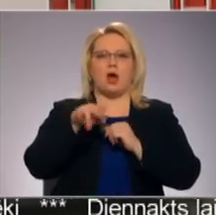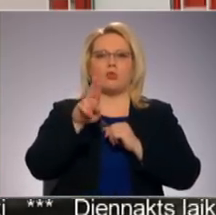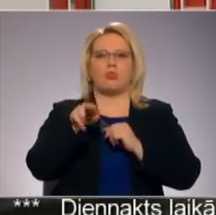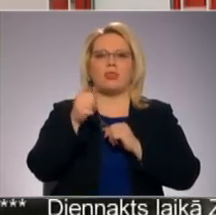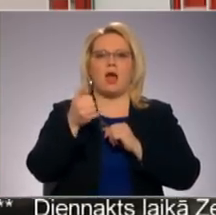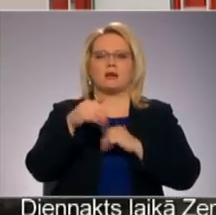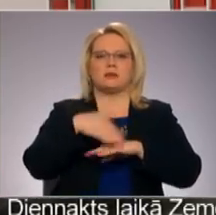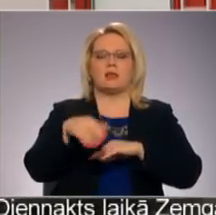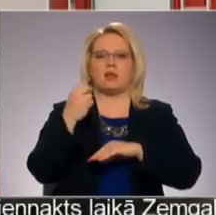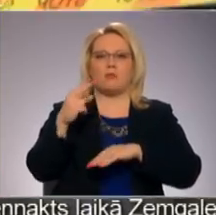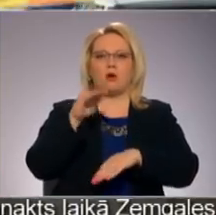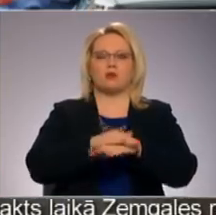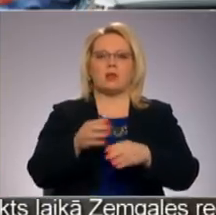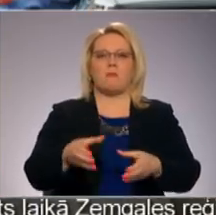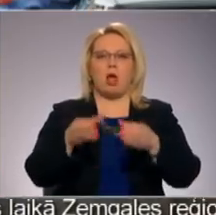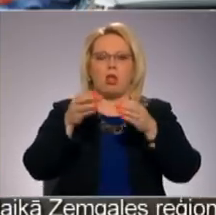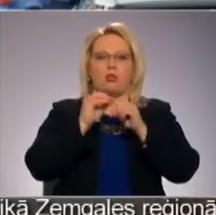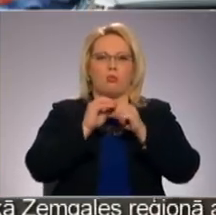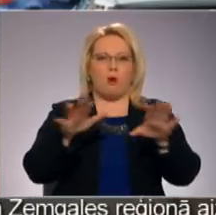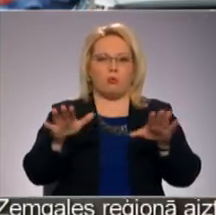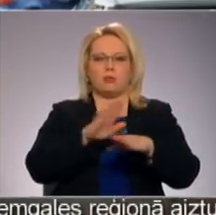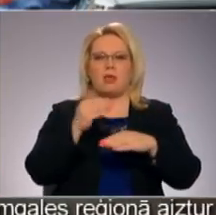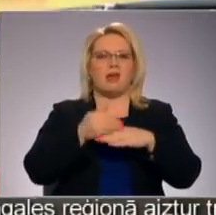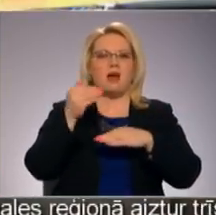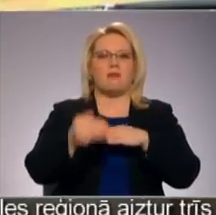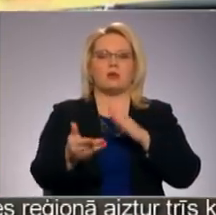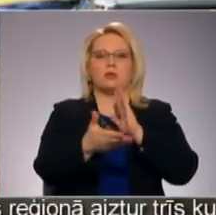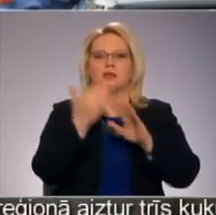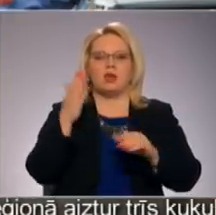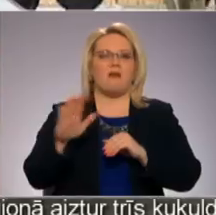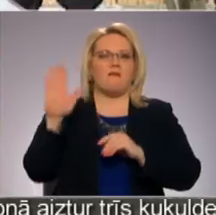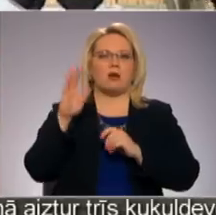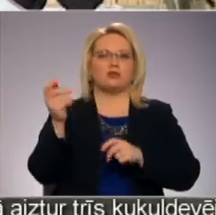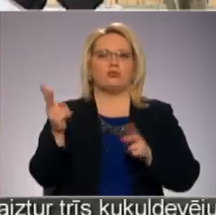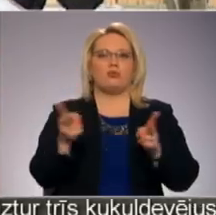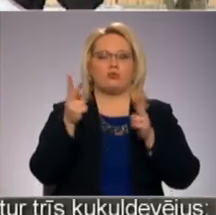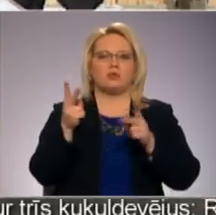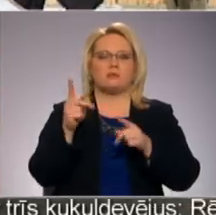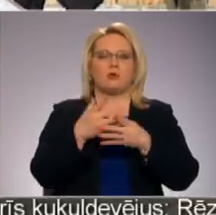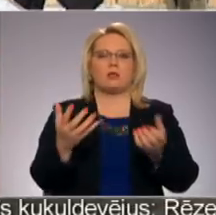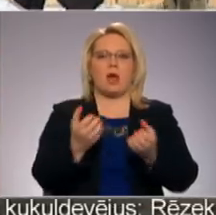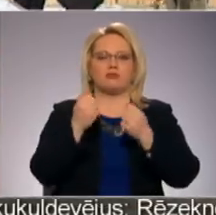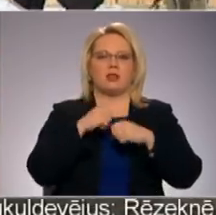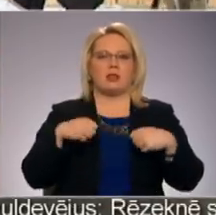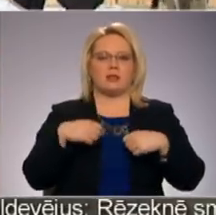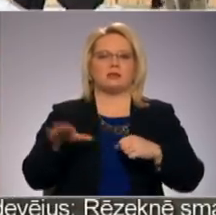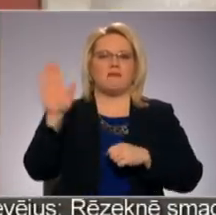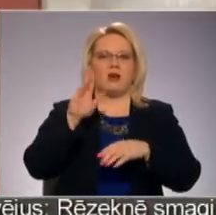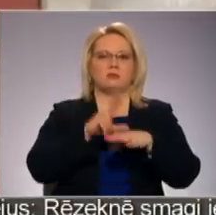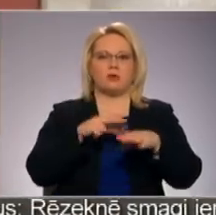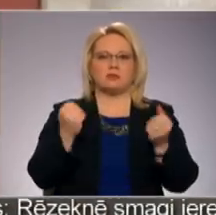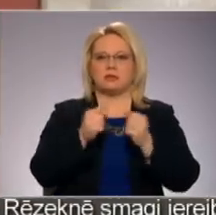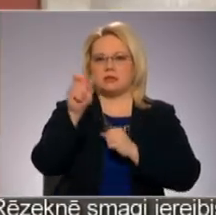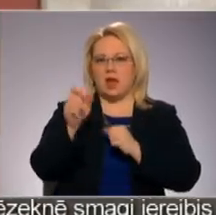tika konstatēta gāzes balona noplūde. Nekavējoties tika izsaukts valsts ugunsdzēsības un glābšanas dienests, kā arī valsts policijas